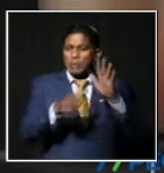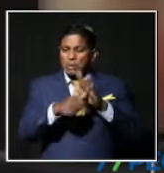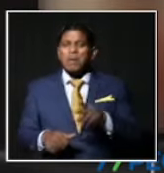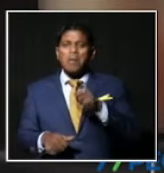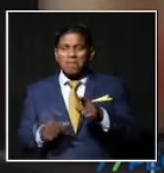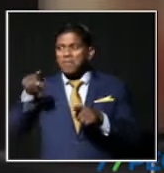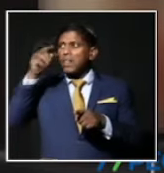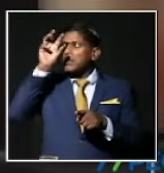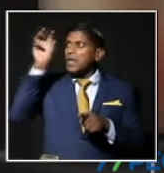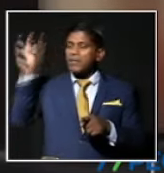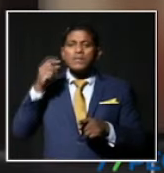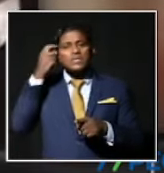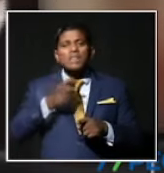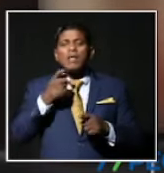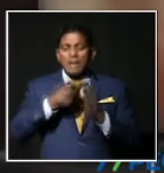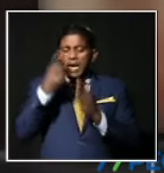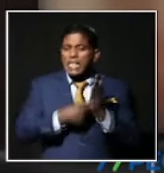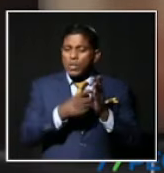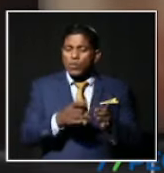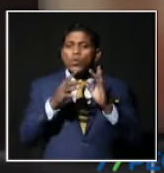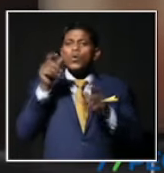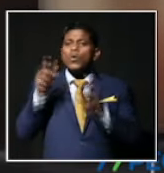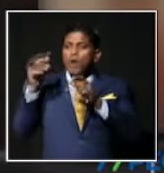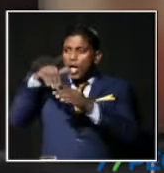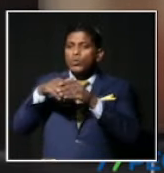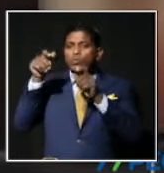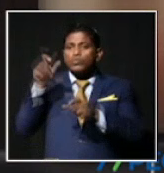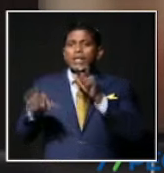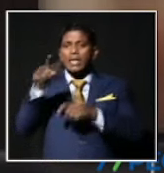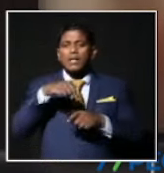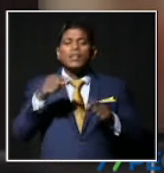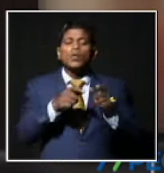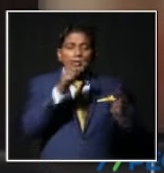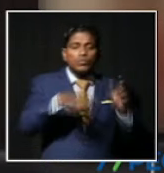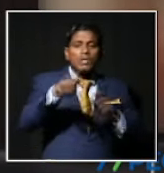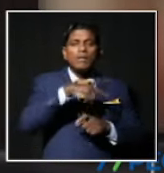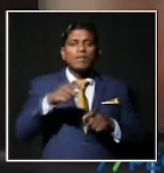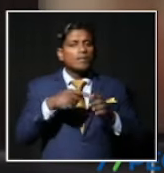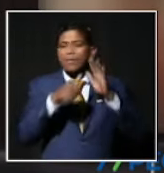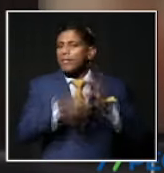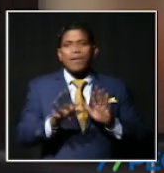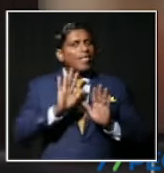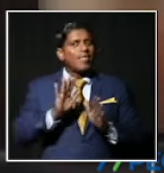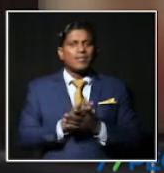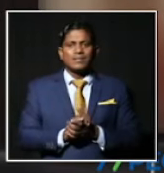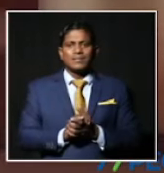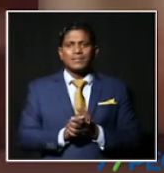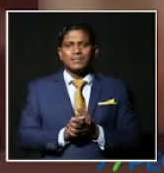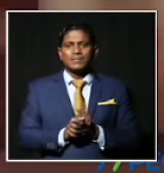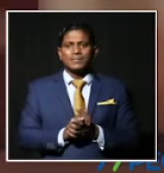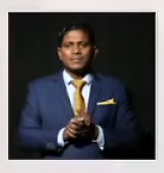රටවල ත්‍රස්තවාදී වැළැක්වීමේ පනතමගින් ඒ තුල සිටින ජනතාව සහ අනිකුත් ජනතාව පීඩාවට පත් කරන්නේ නැහැ. අන්ද අලිපු